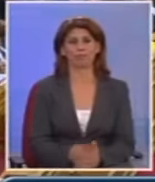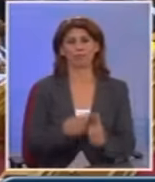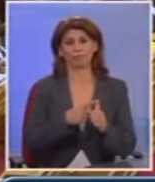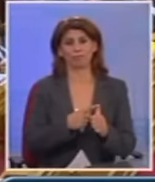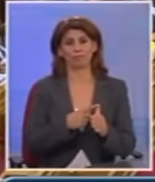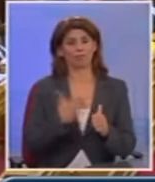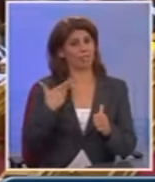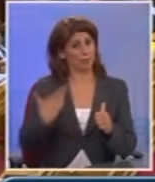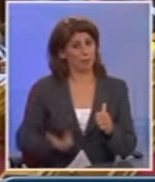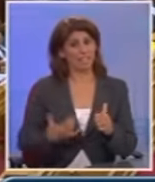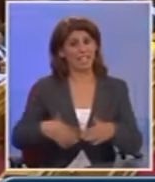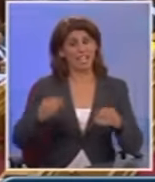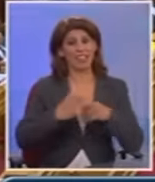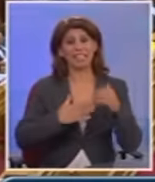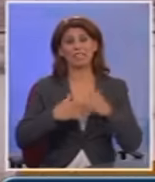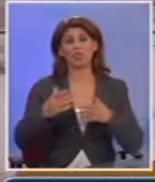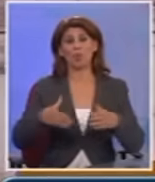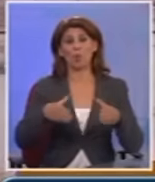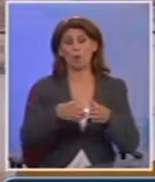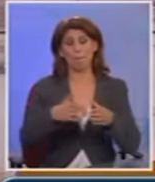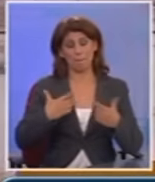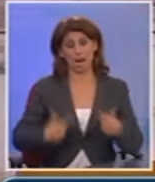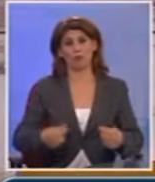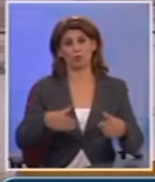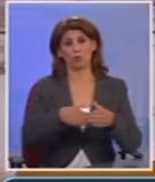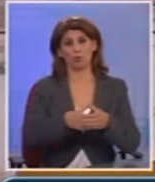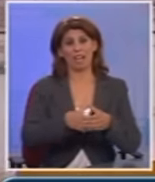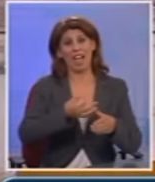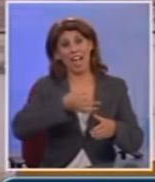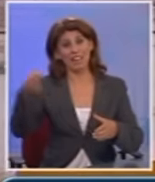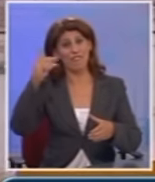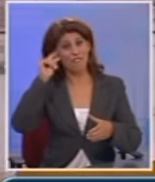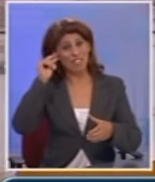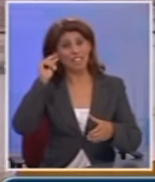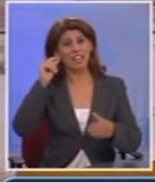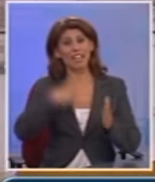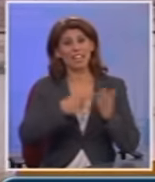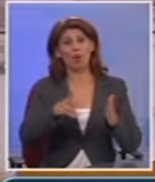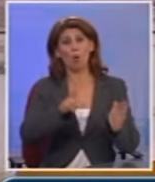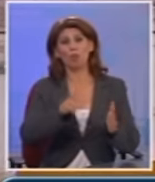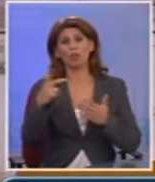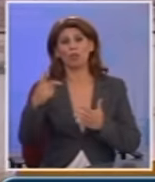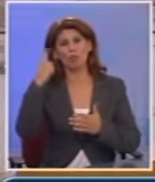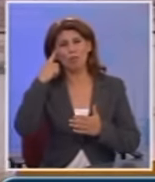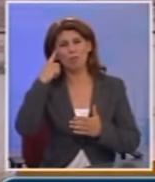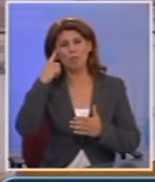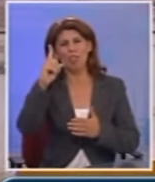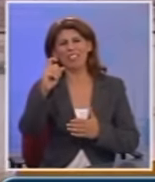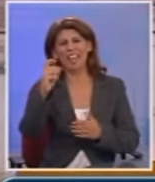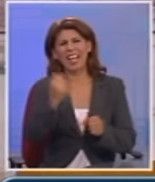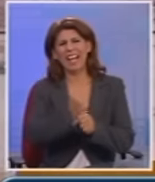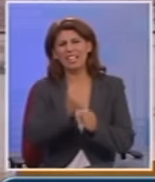Υπήρξε ιδρυτικό μέλος του κόμματος που ηγείστε, αλλά είσαστε και αριστούχος φοιτήτριά μου. Το 88 σας έβαλα 10 νομίζω στο εργατικό